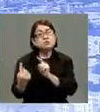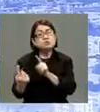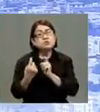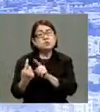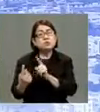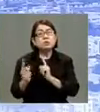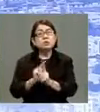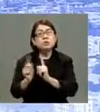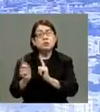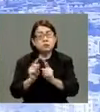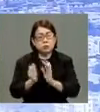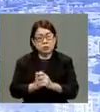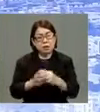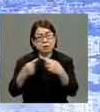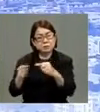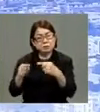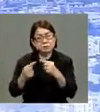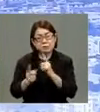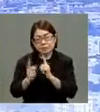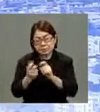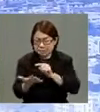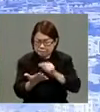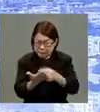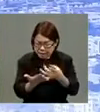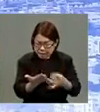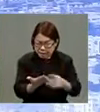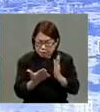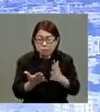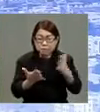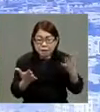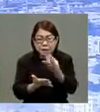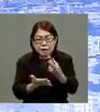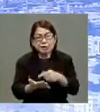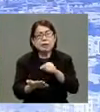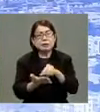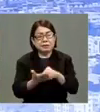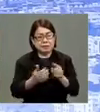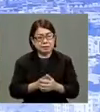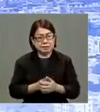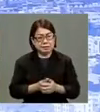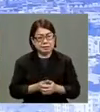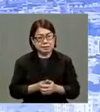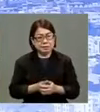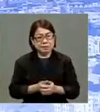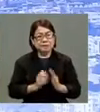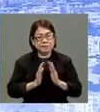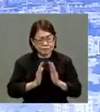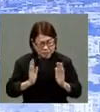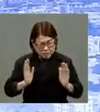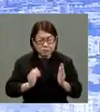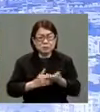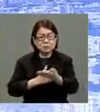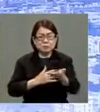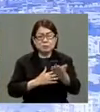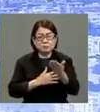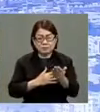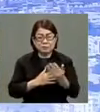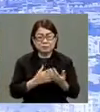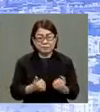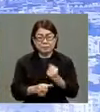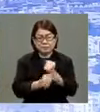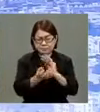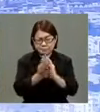นะครับตอบคำถามกันในนั้นนะครับก็นำเรียนให้ทุกๆท่านได้ทราบและกราบขอบพระคุณเป็นอย่างสูงที่เรากำลังสร้างปรากฏ